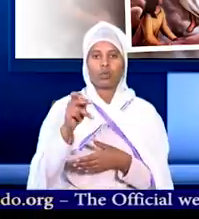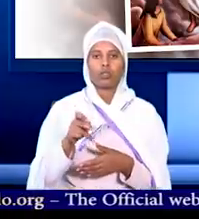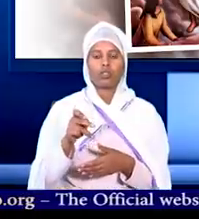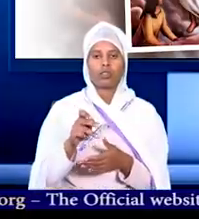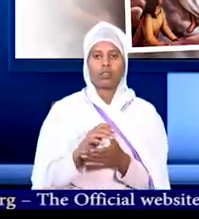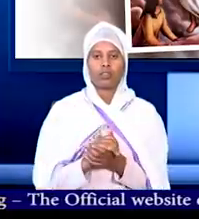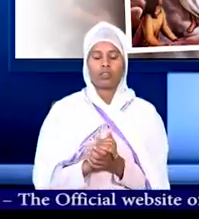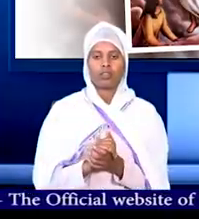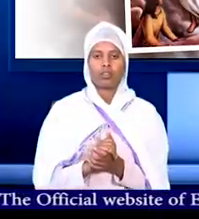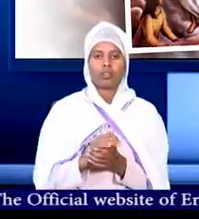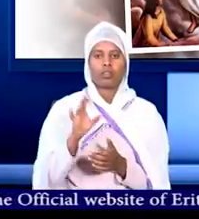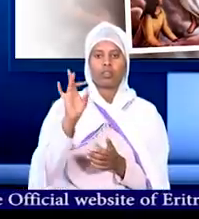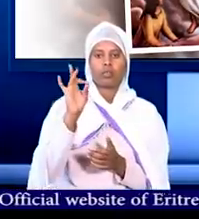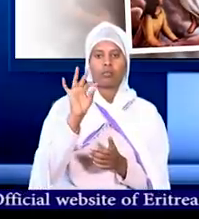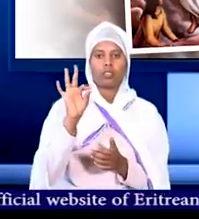መዝሙረ ዳዊት